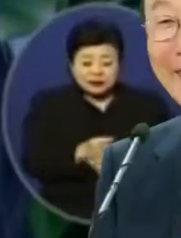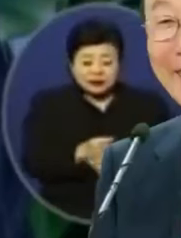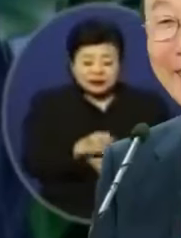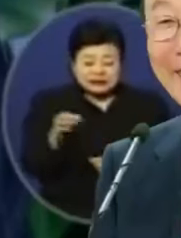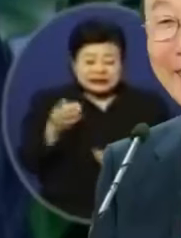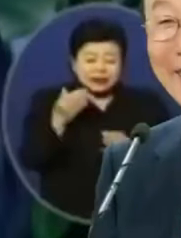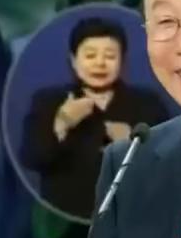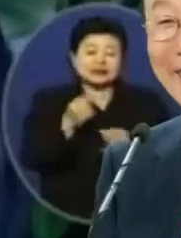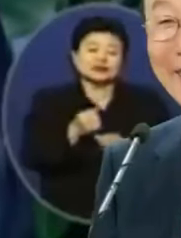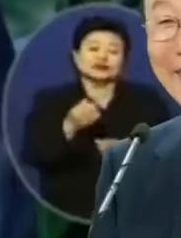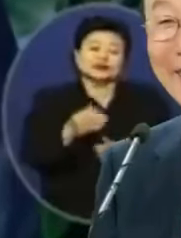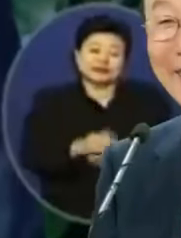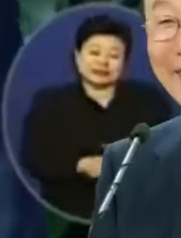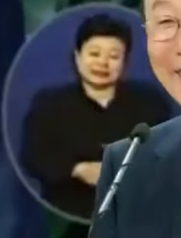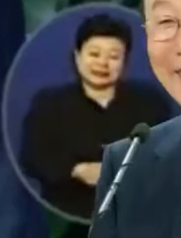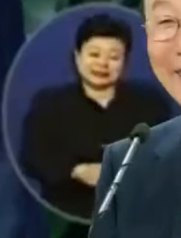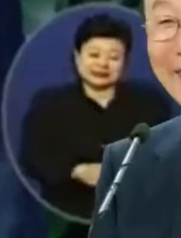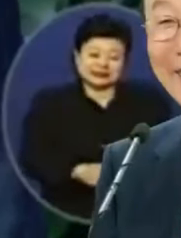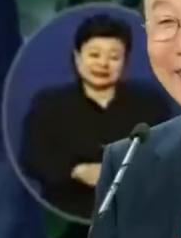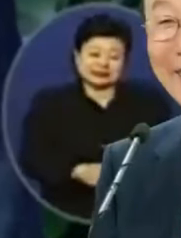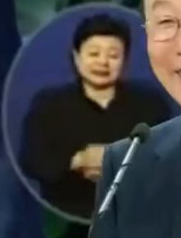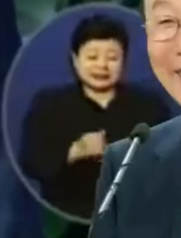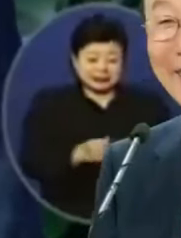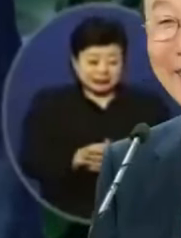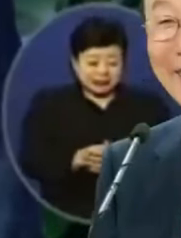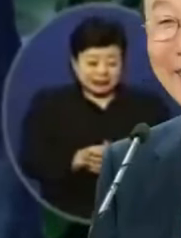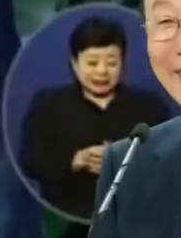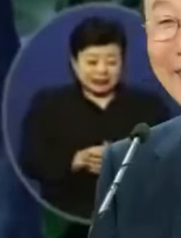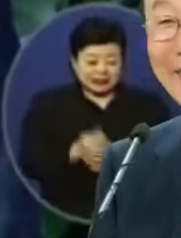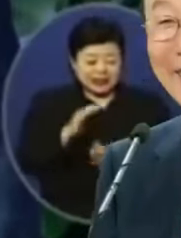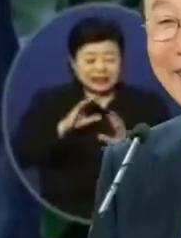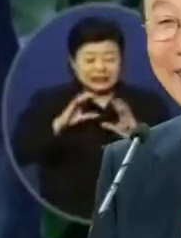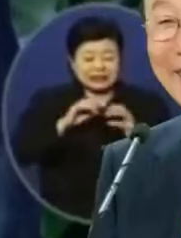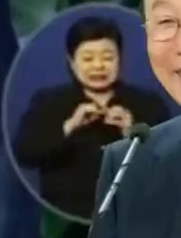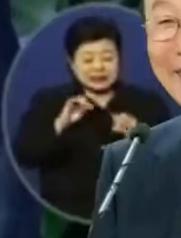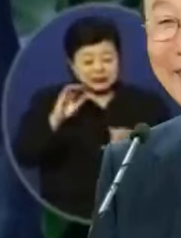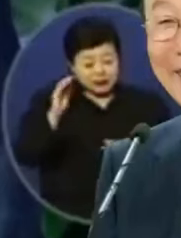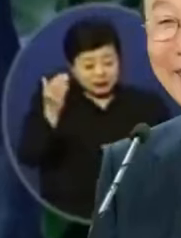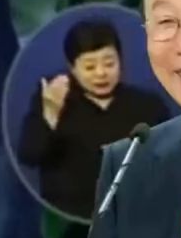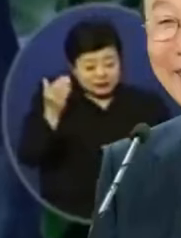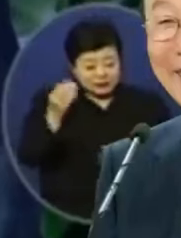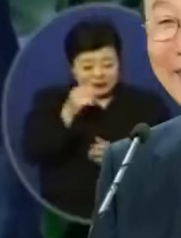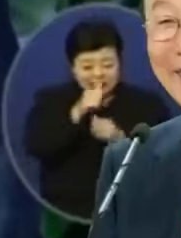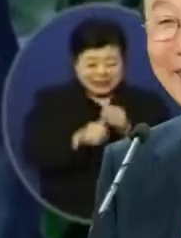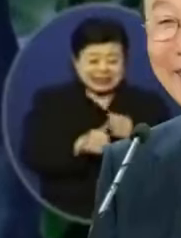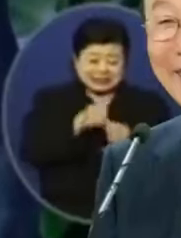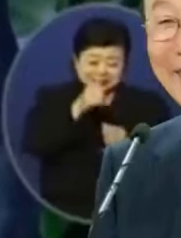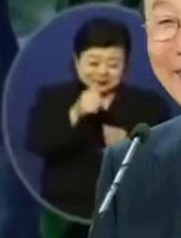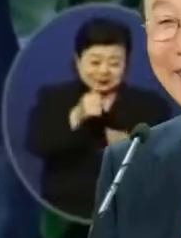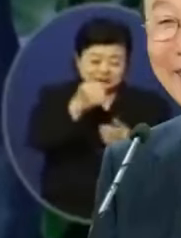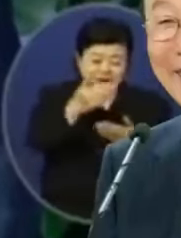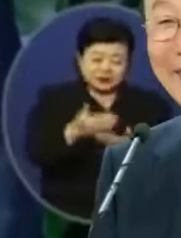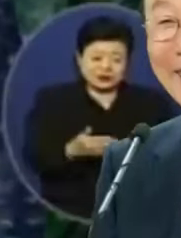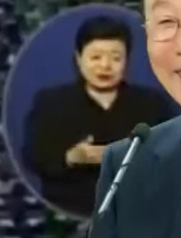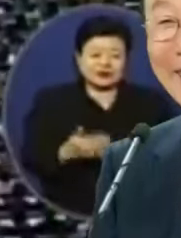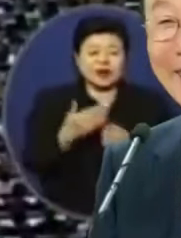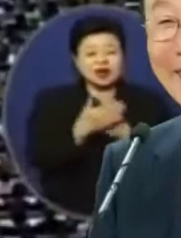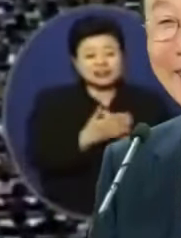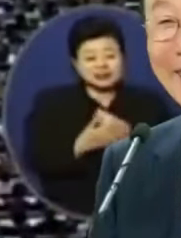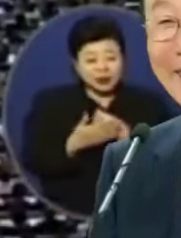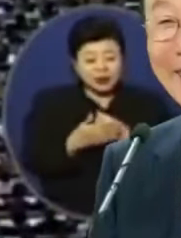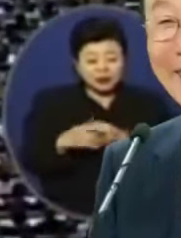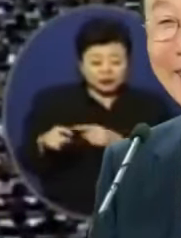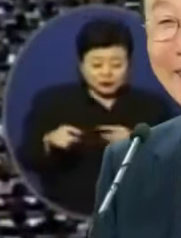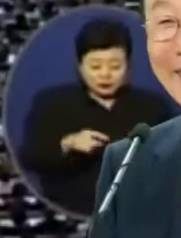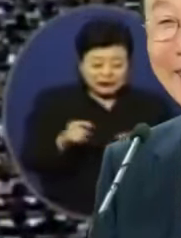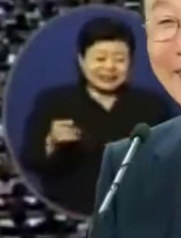시인하게 만들어주시는 것입니다. 그렇게 되므로 여러분은 하늘나라 백성이 되어서 하나님의 주시는 모든 은총을 누리게